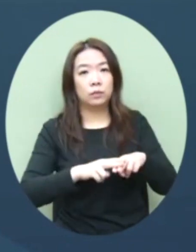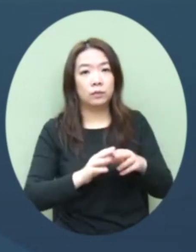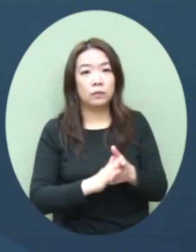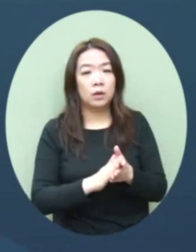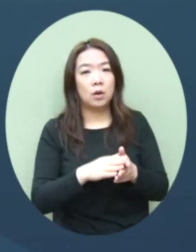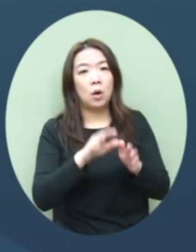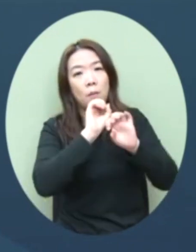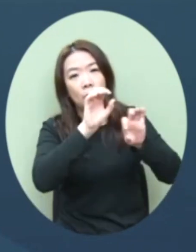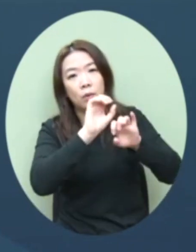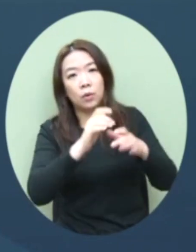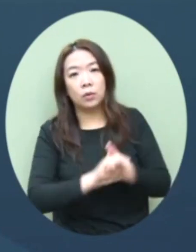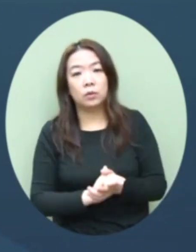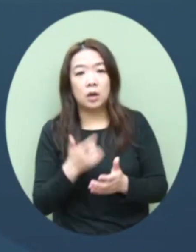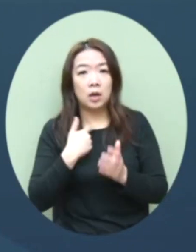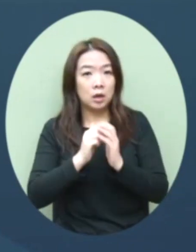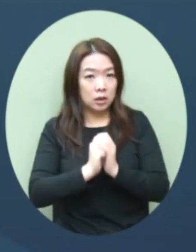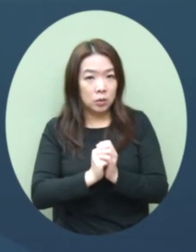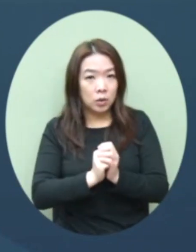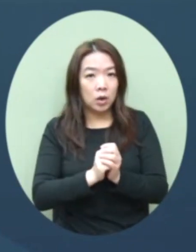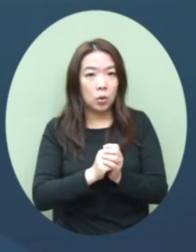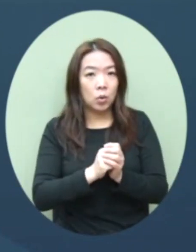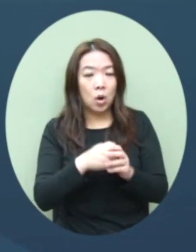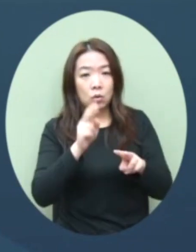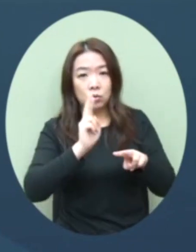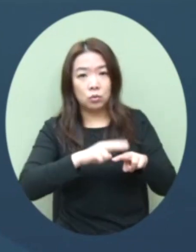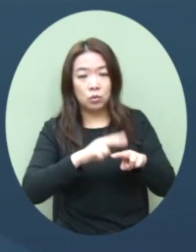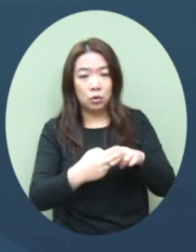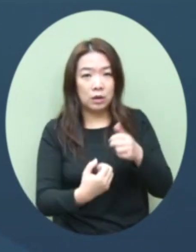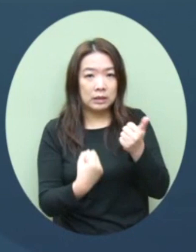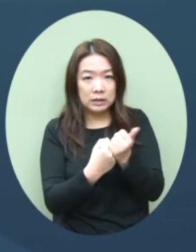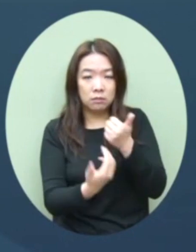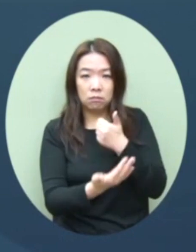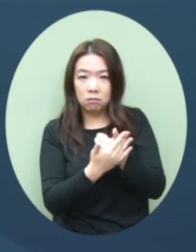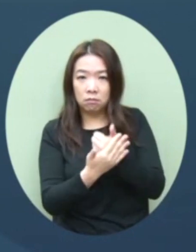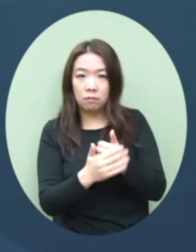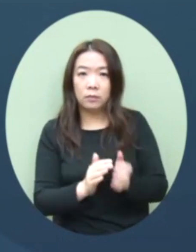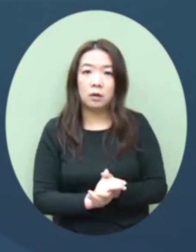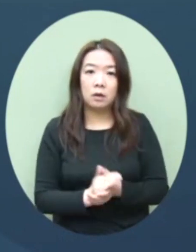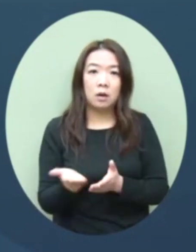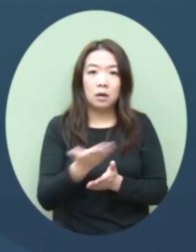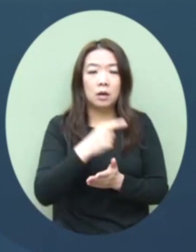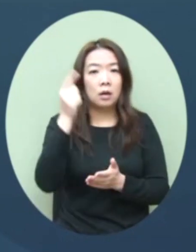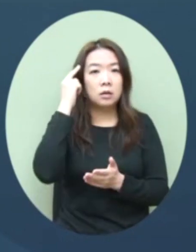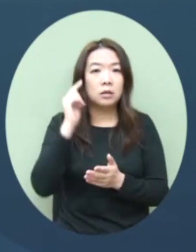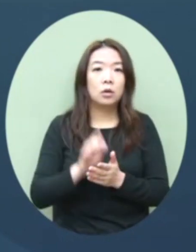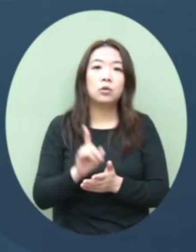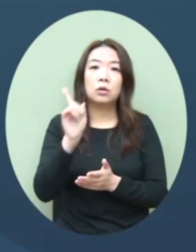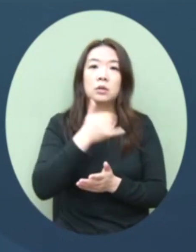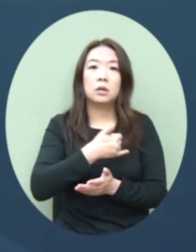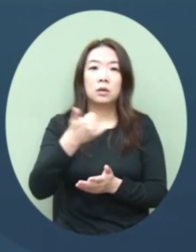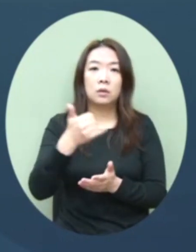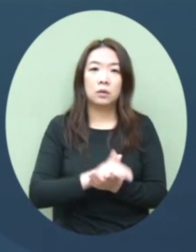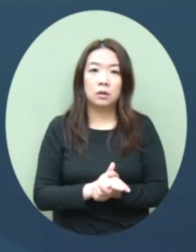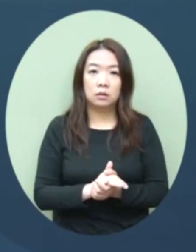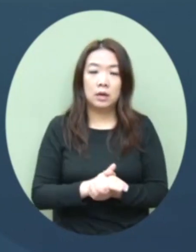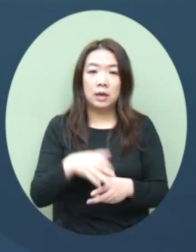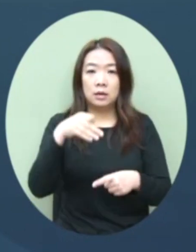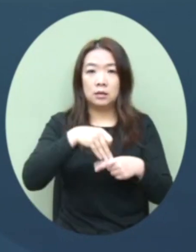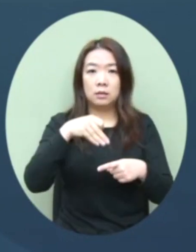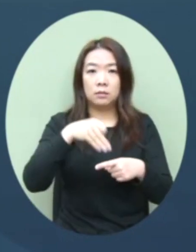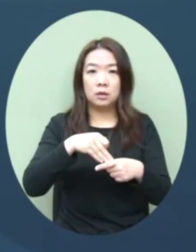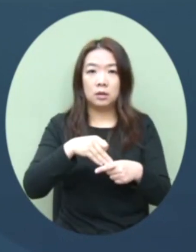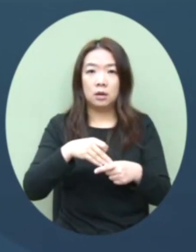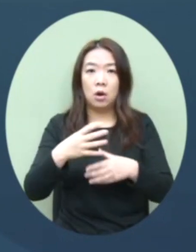出这个回报也要求中央支援大家也知道上周六已经在深圳